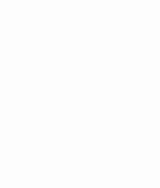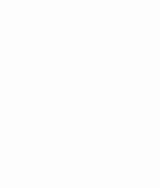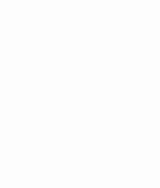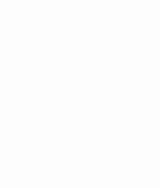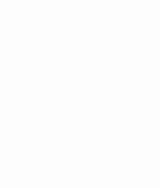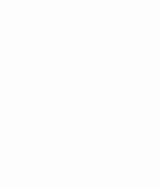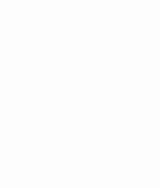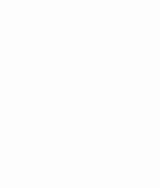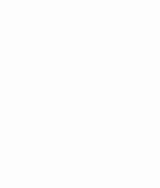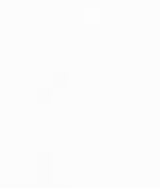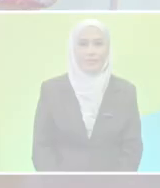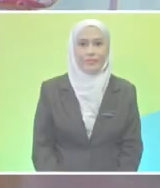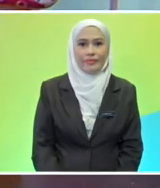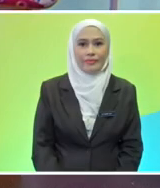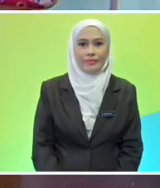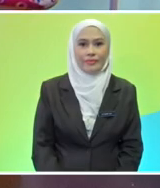KPM.